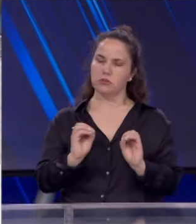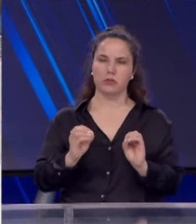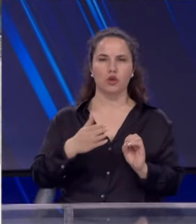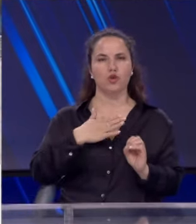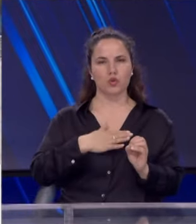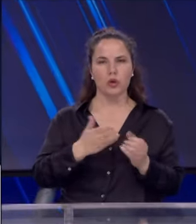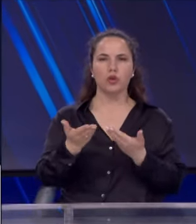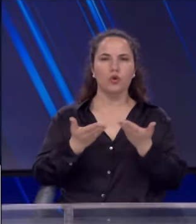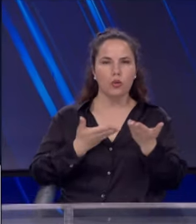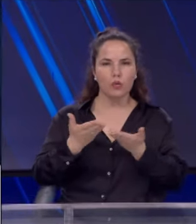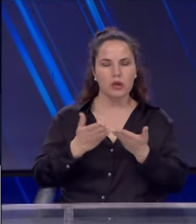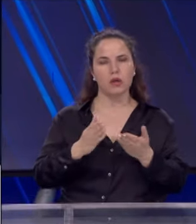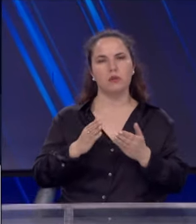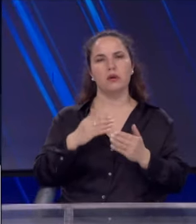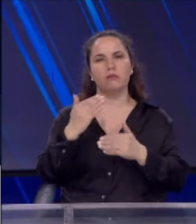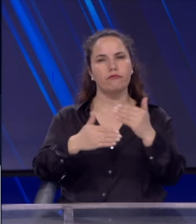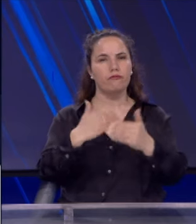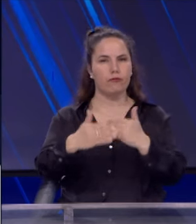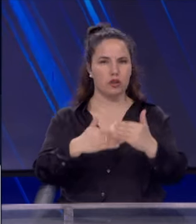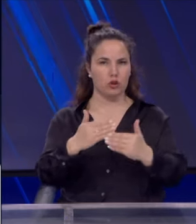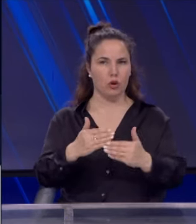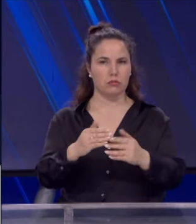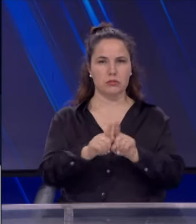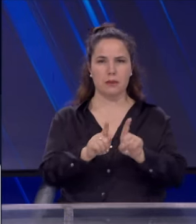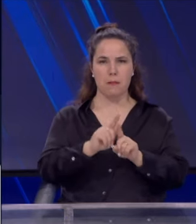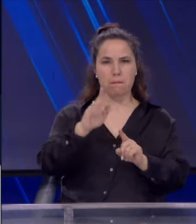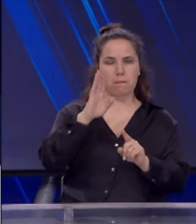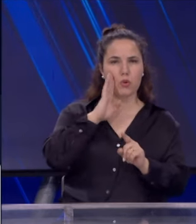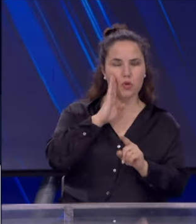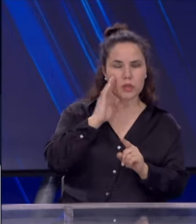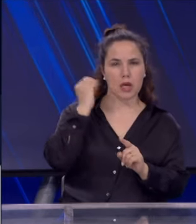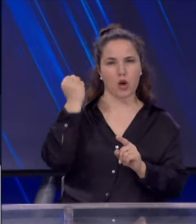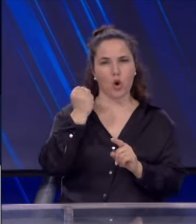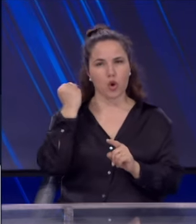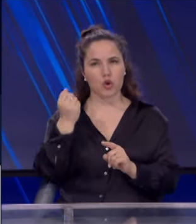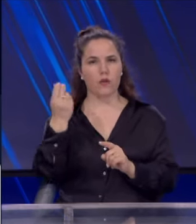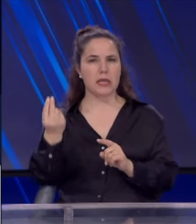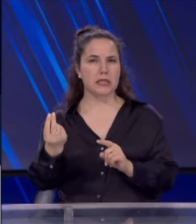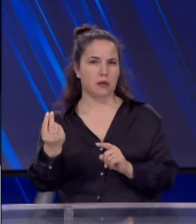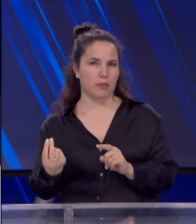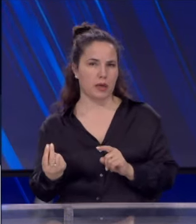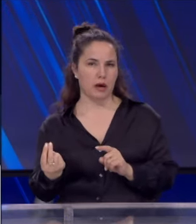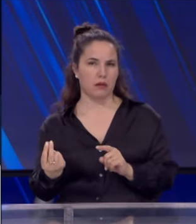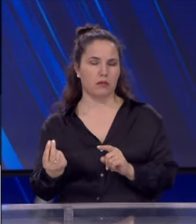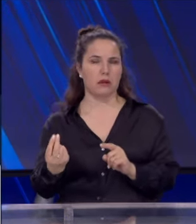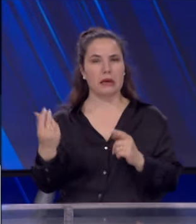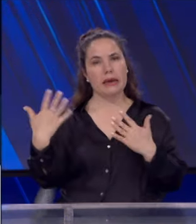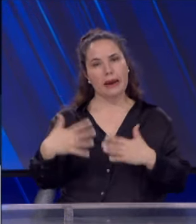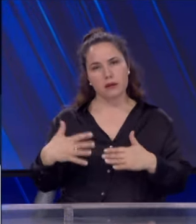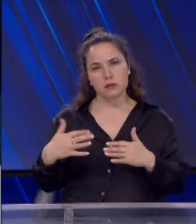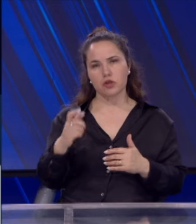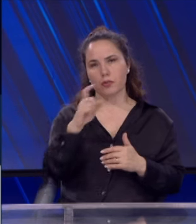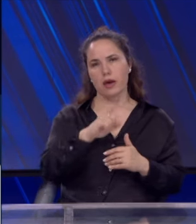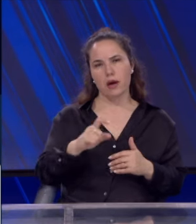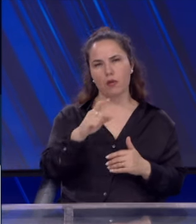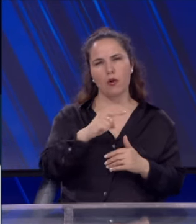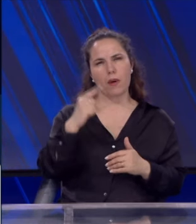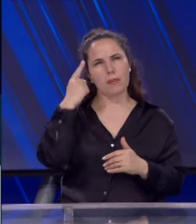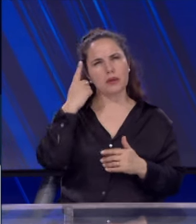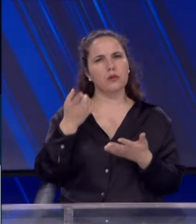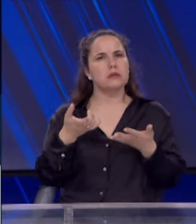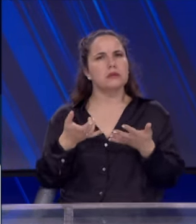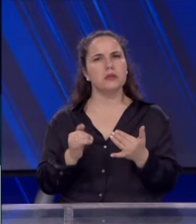përmes dialogut. Statusi këtyre strukturave është paraqartë të zgjidhet në dialogun e lehtësuar nga BE në lidhje me themelimin e